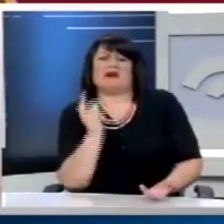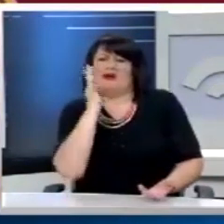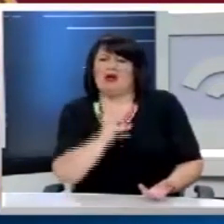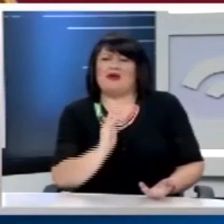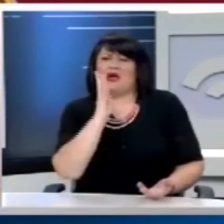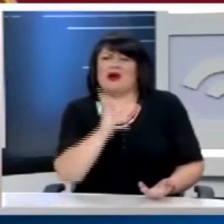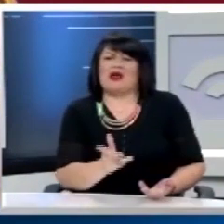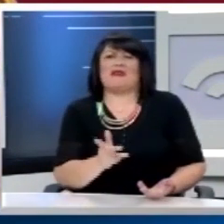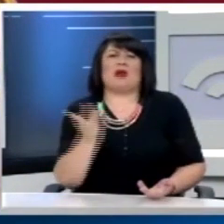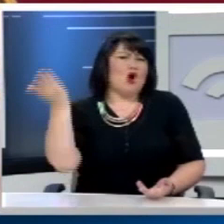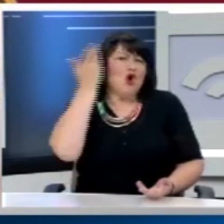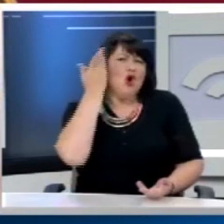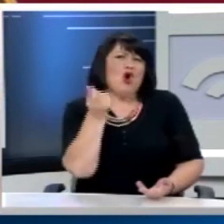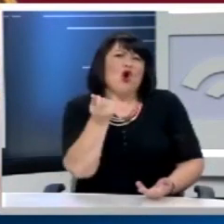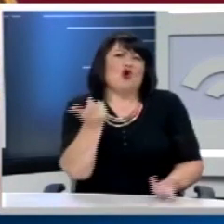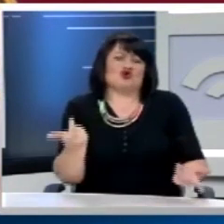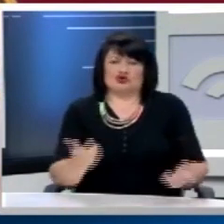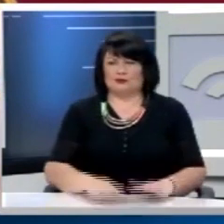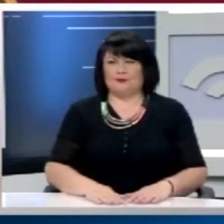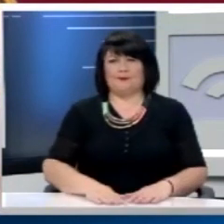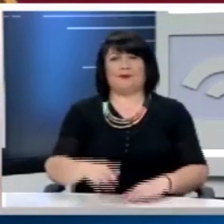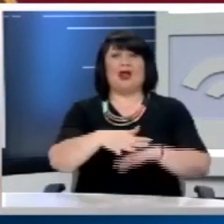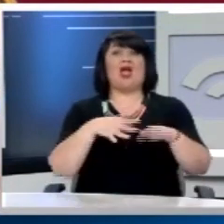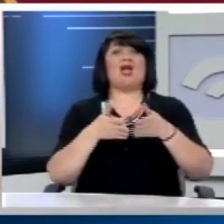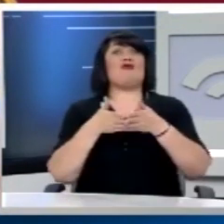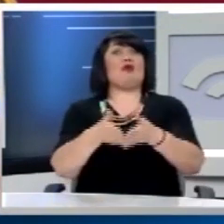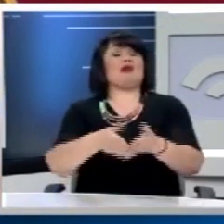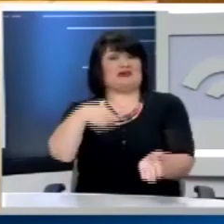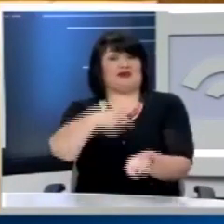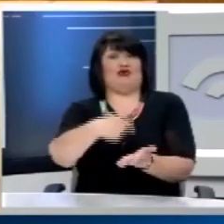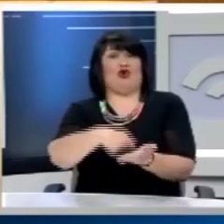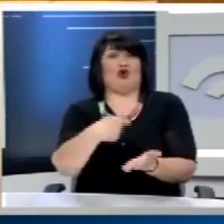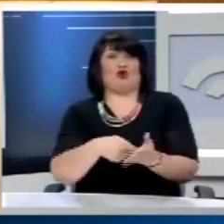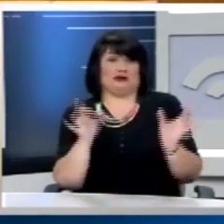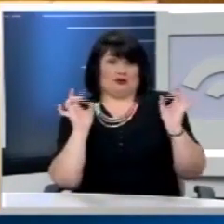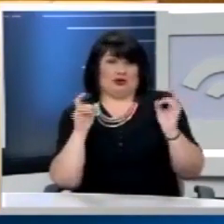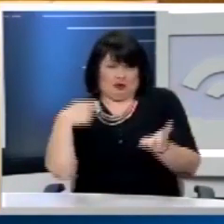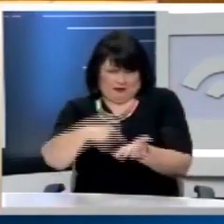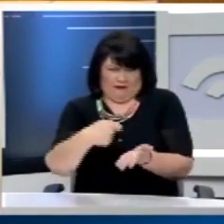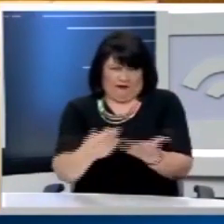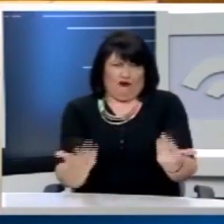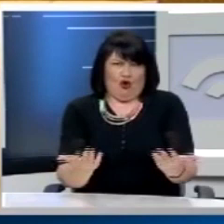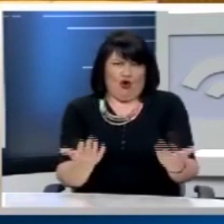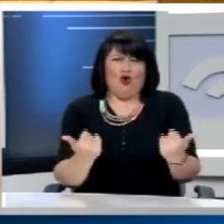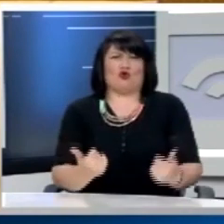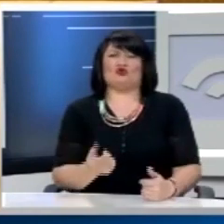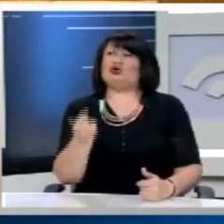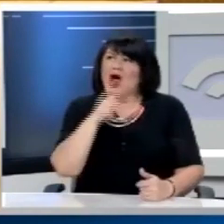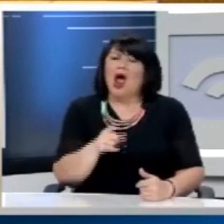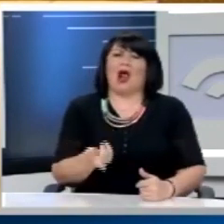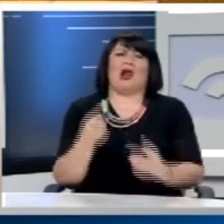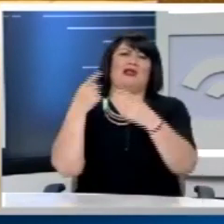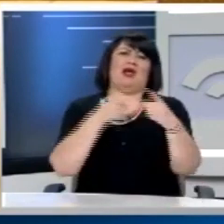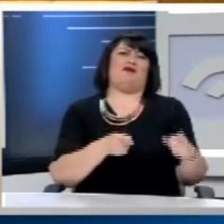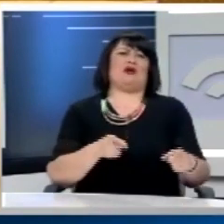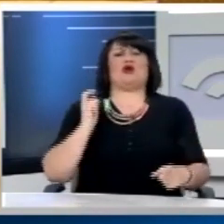καθημερινό οικονομικό κόστος. Φορολογήστε τους εφοπλιστές, που δεν πληρώνουν ουσιαστικά τίποτε, όπως και άλλα τμήματα του